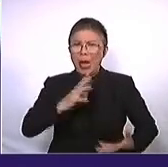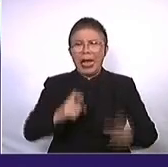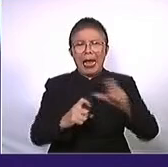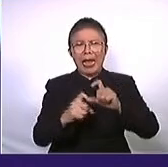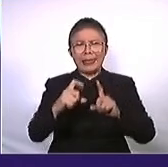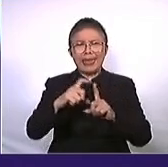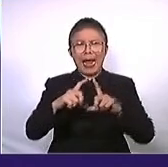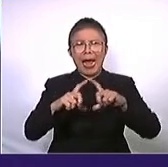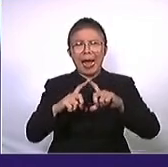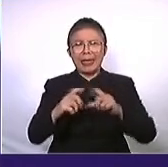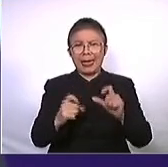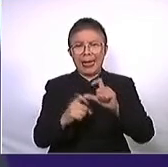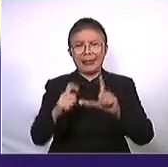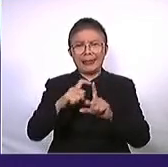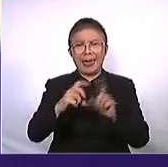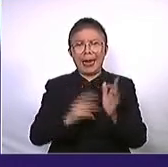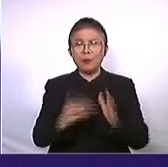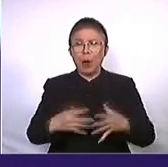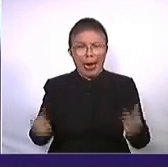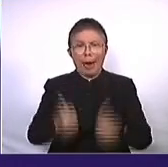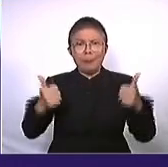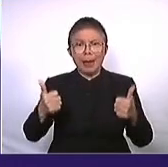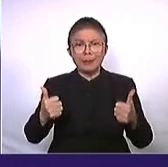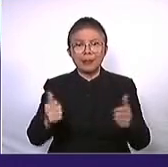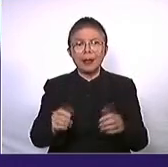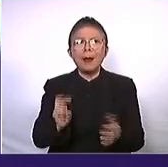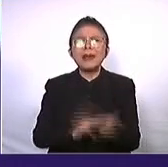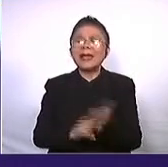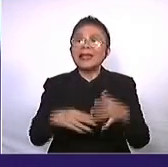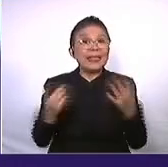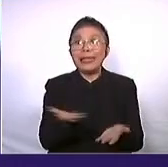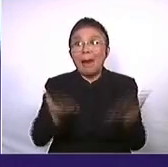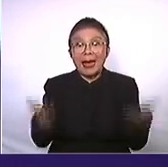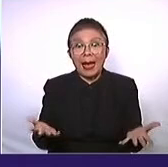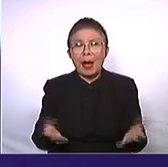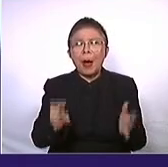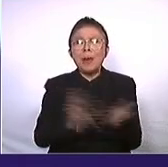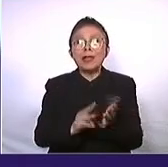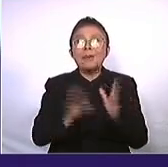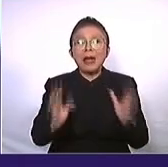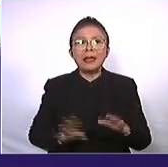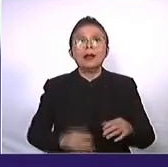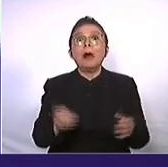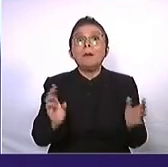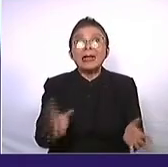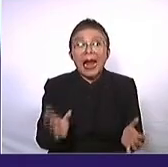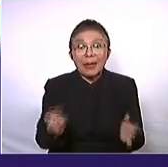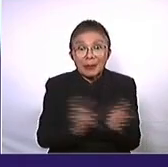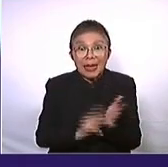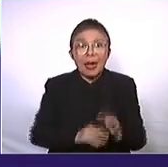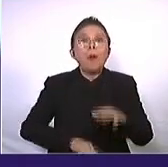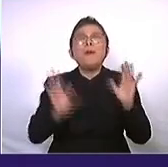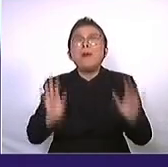alam dan sumber daya manusia yang hebat. Masalahnya apa? Masalahnya banyak korupsi